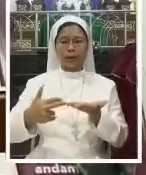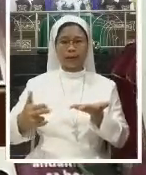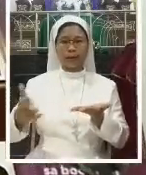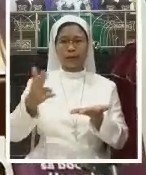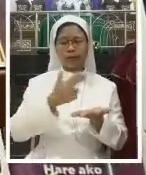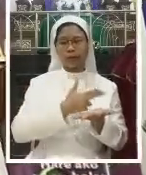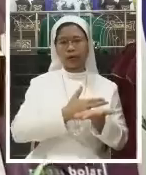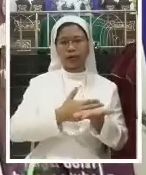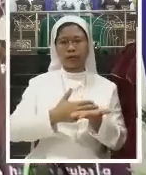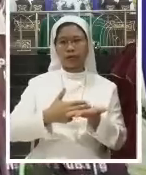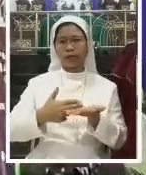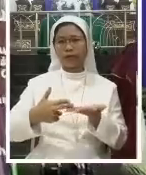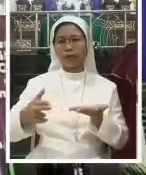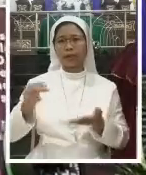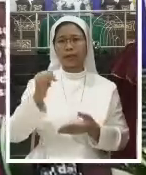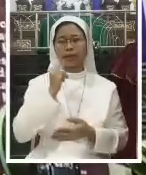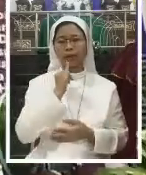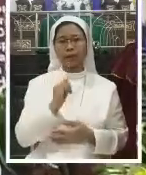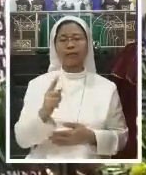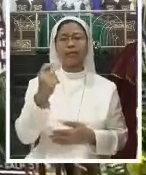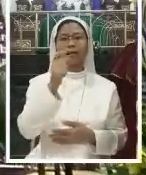Banal ang